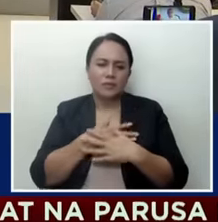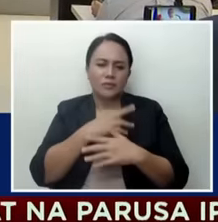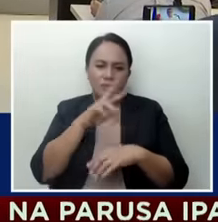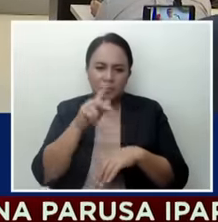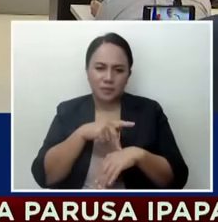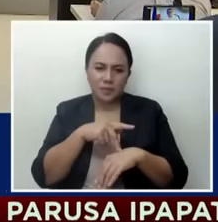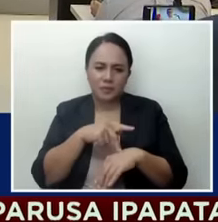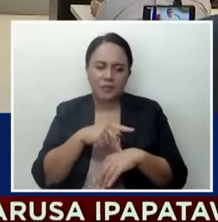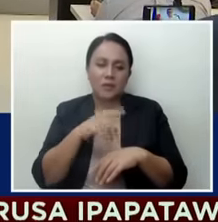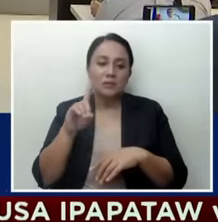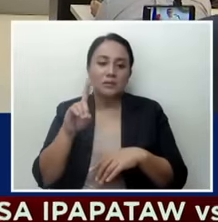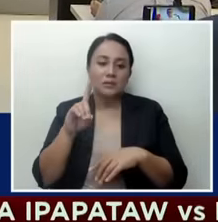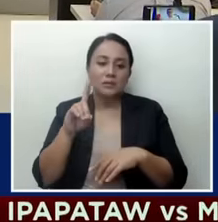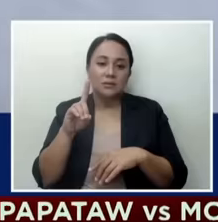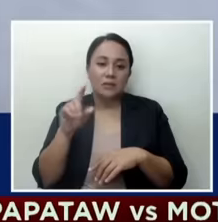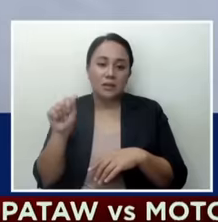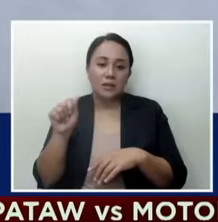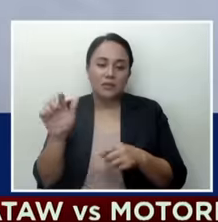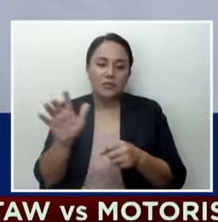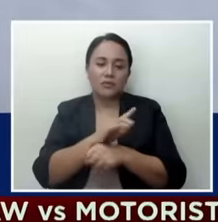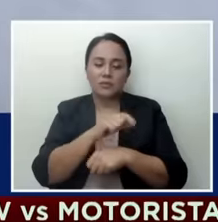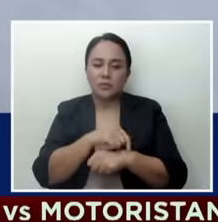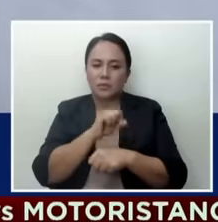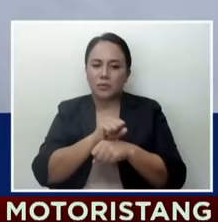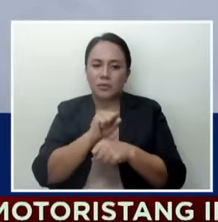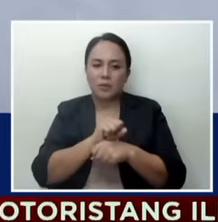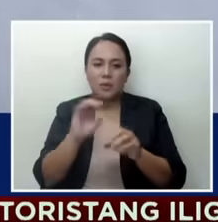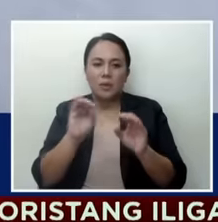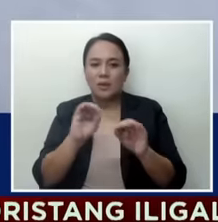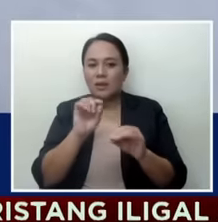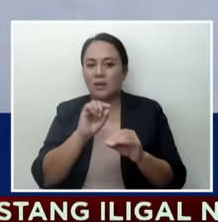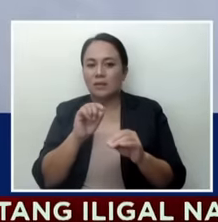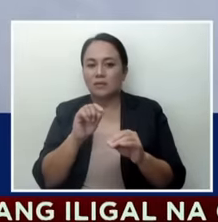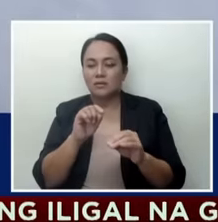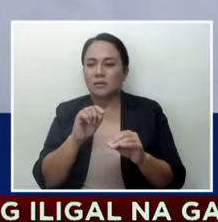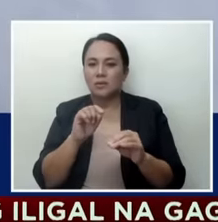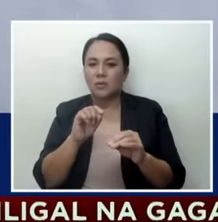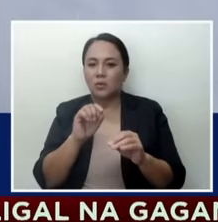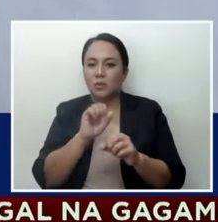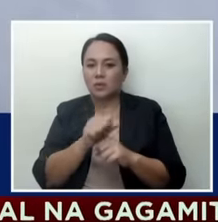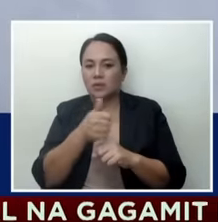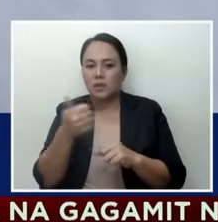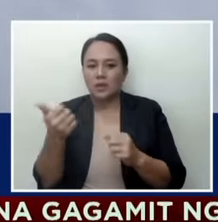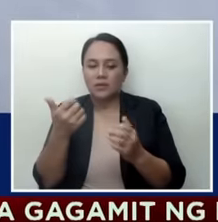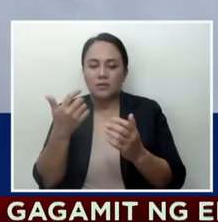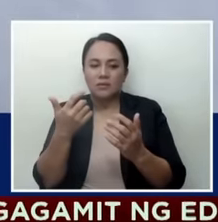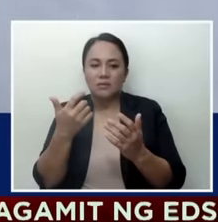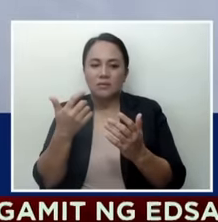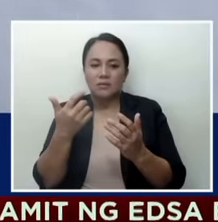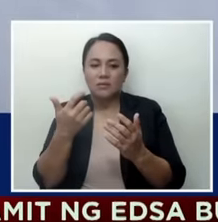job. I have no time to do anything else. Laki ng